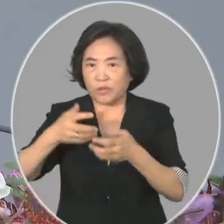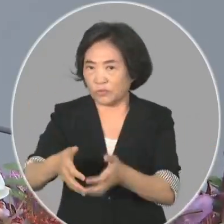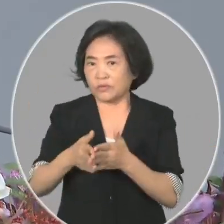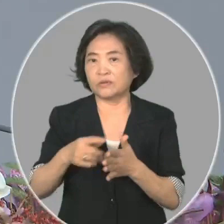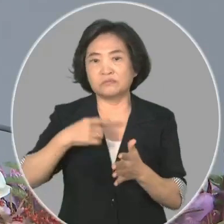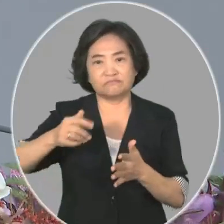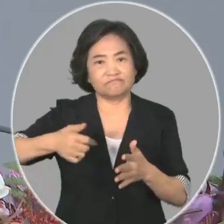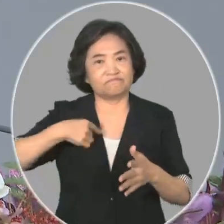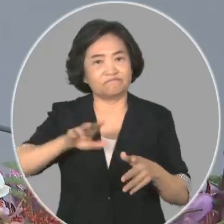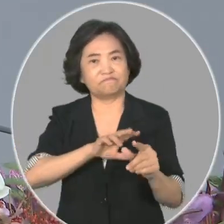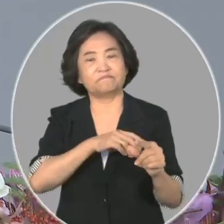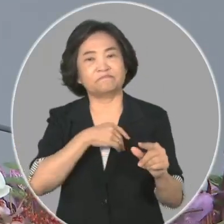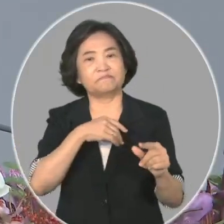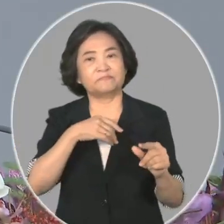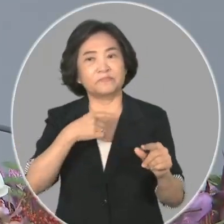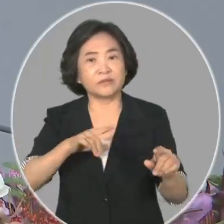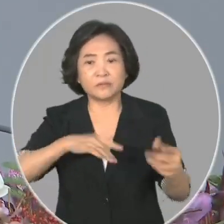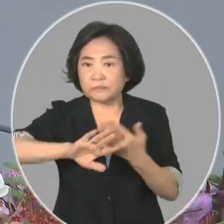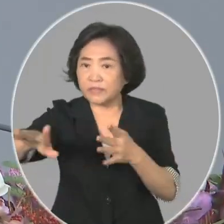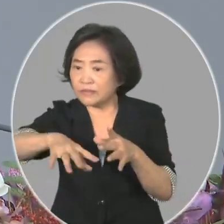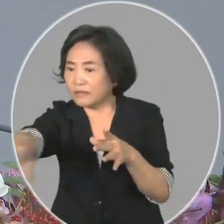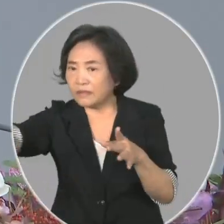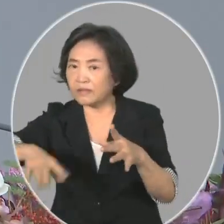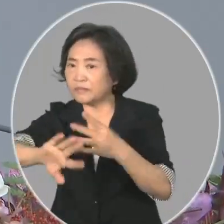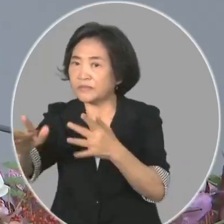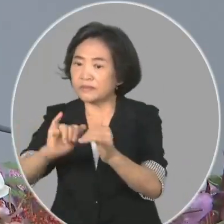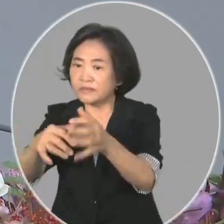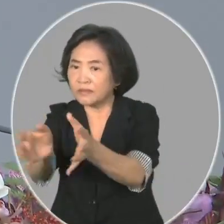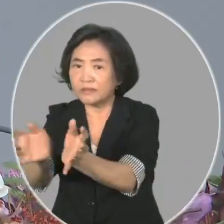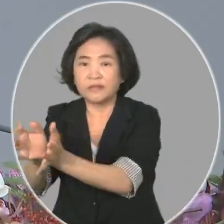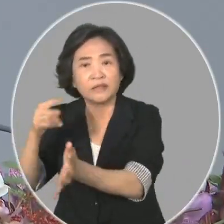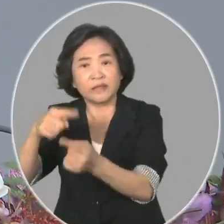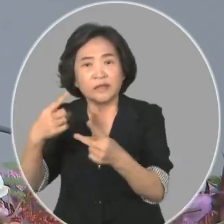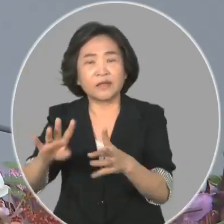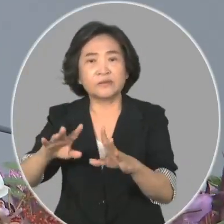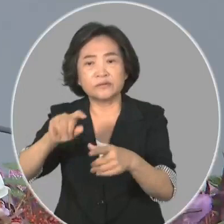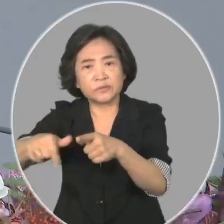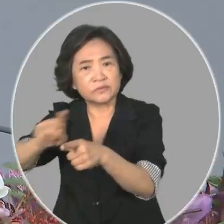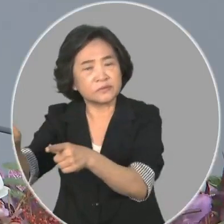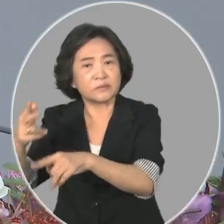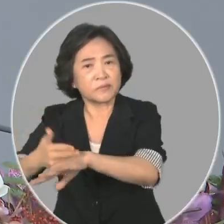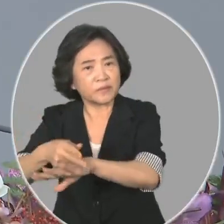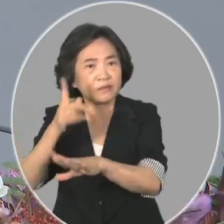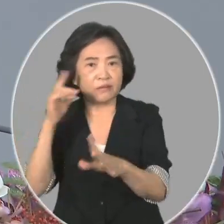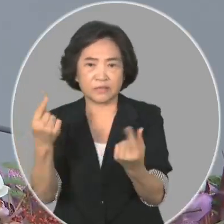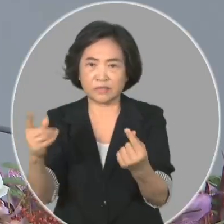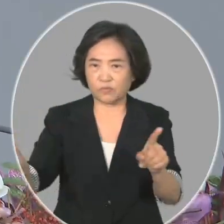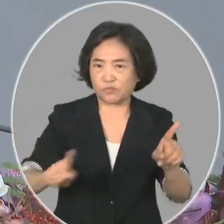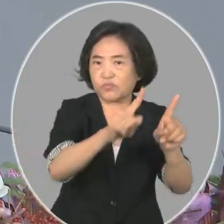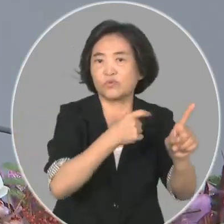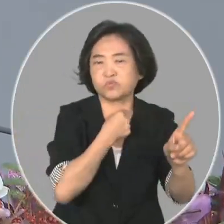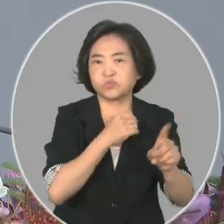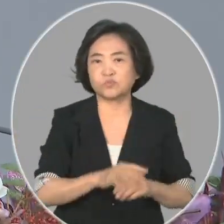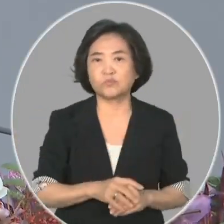在其他领域也必须要快步跟上，才能立于不败之地。另外，极